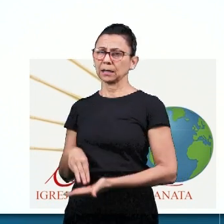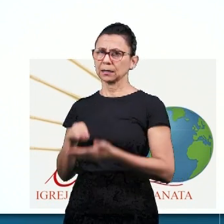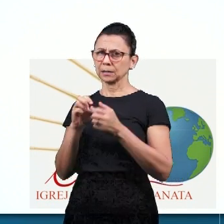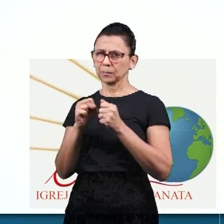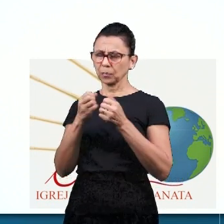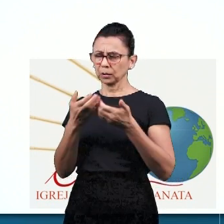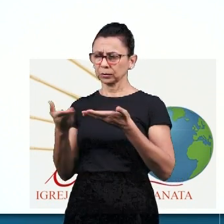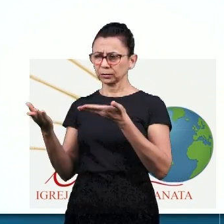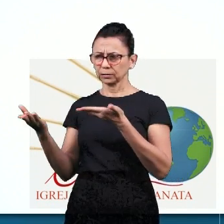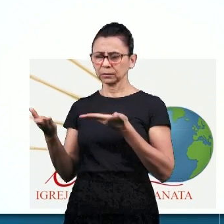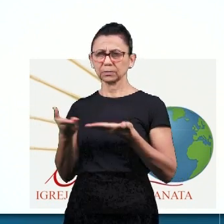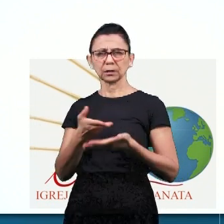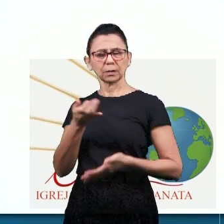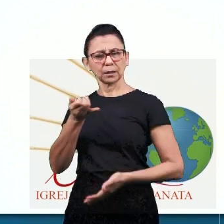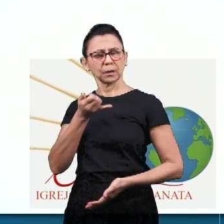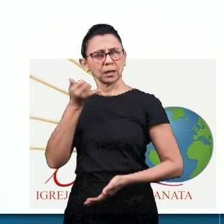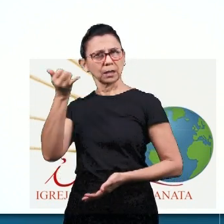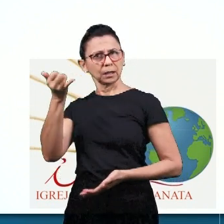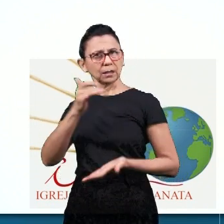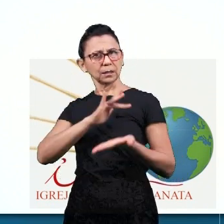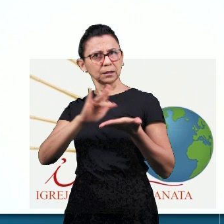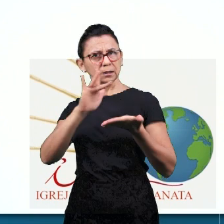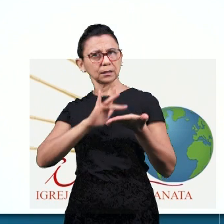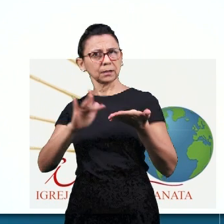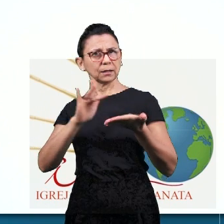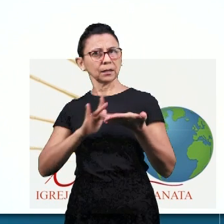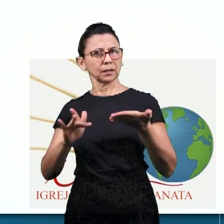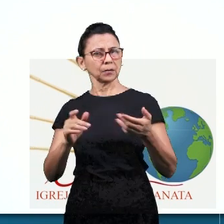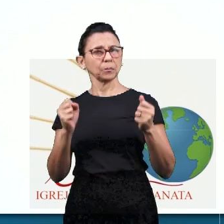donner ce numéro vert,